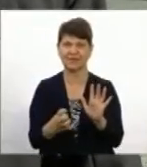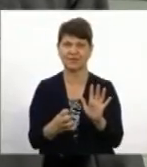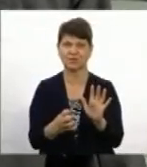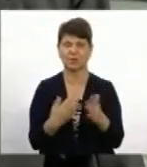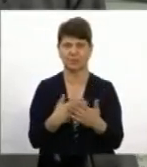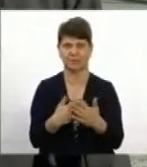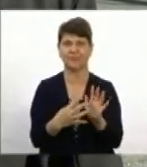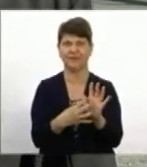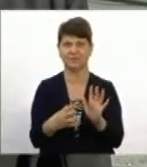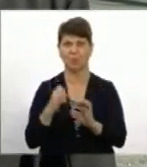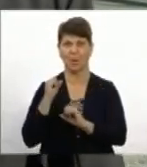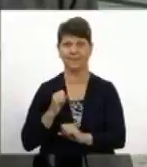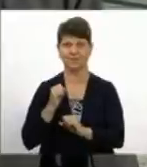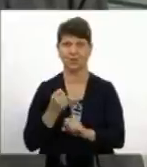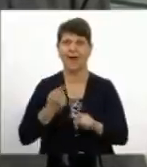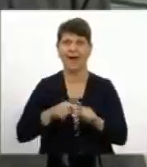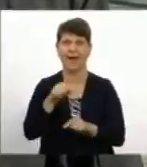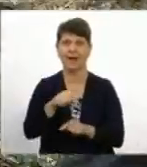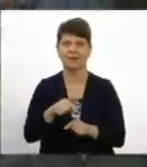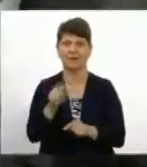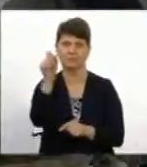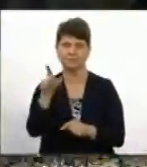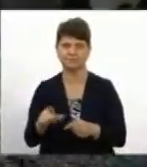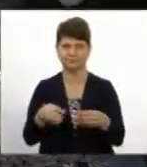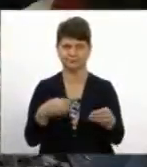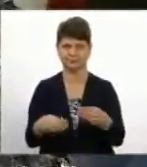близько 900 мішків – це саме бутилок.